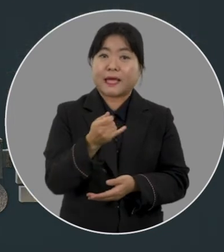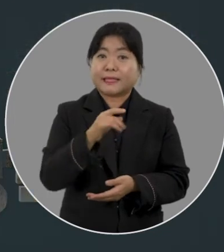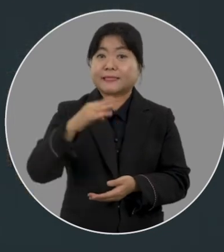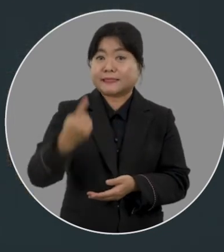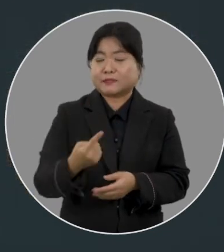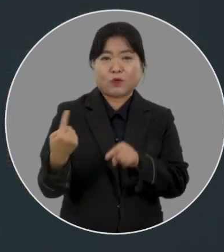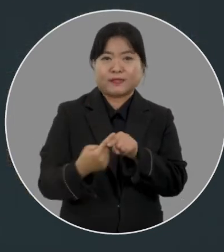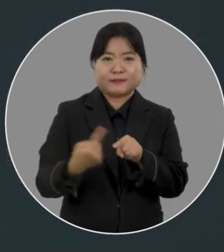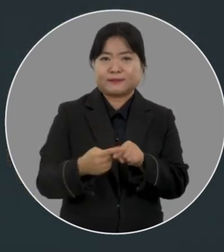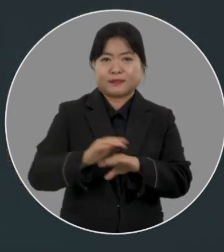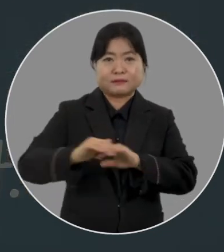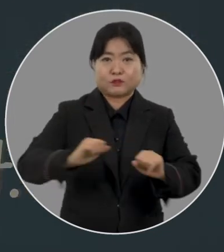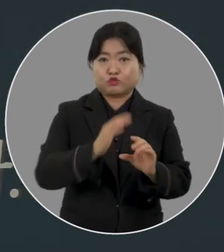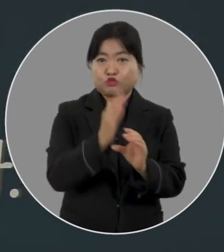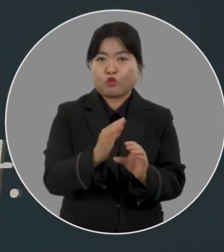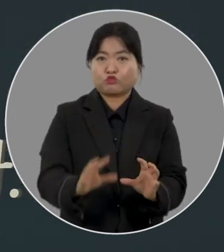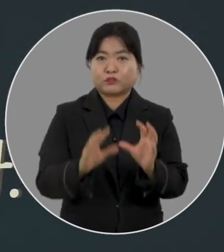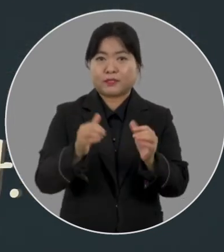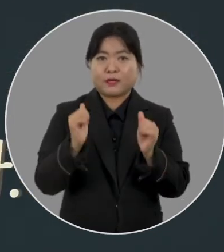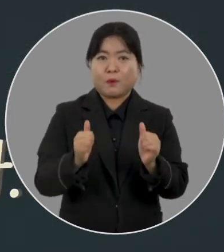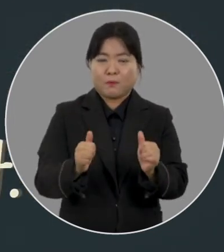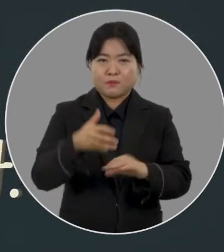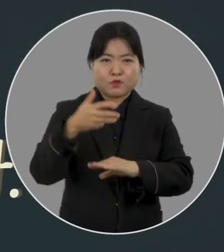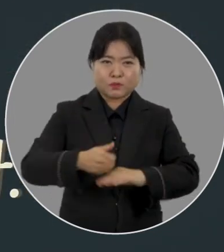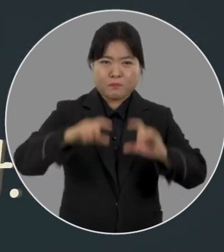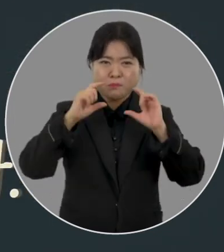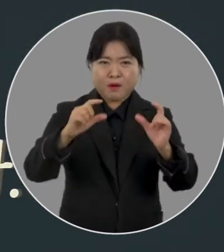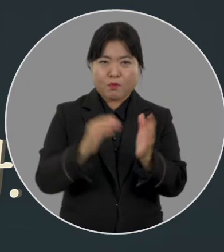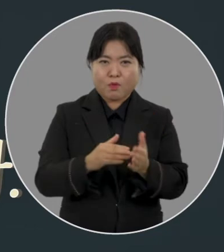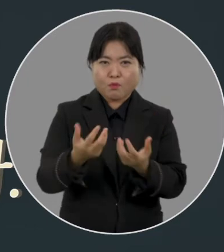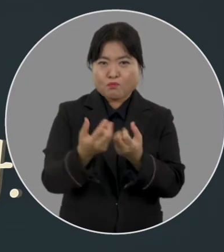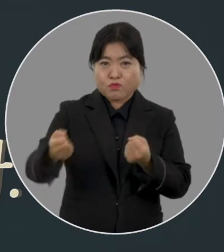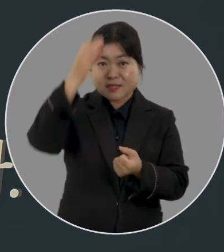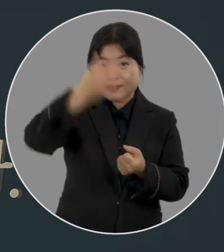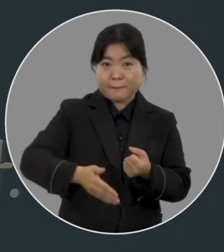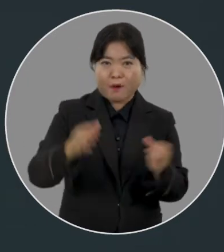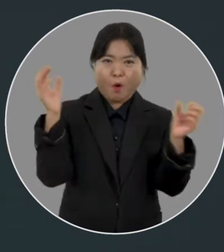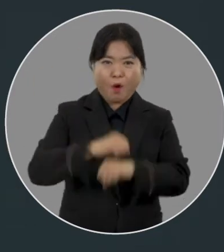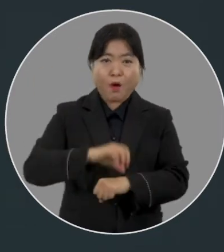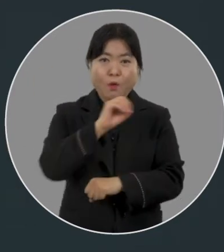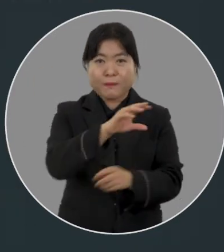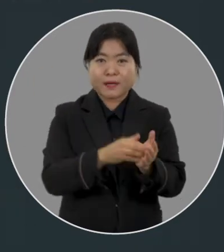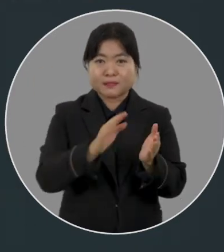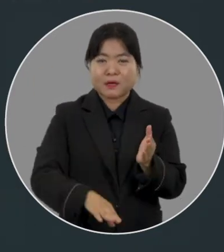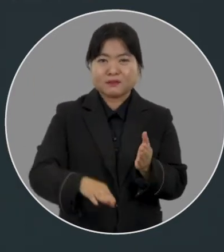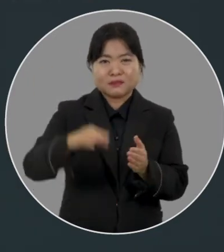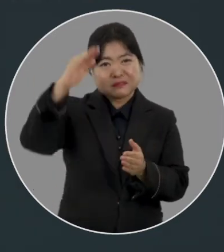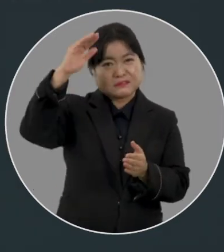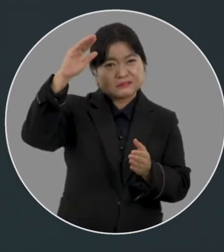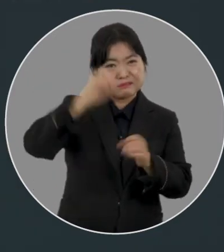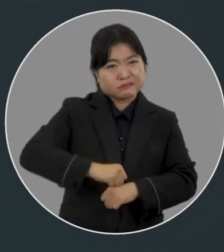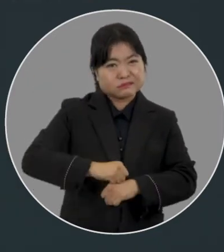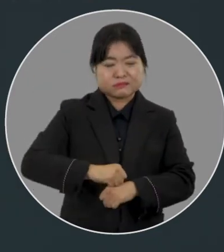있고 국제사법재판소 최종 판결로 이 분리 장벽을 헐으라고 얘기했지만 아직도 1cm도 흘리고